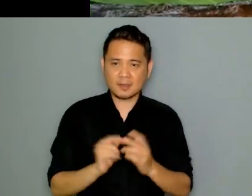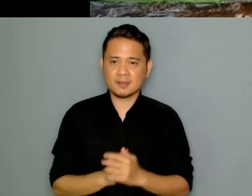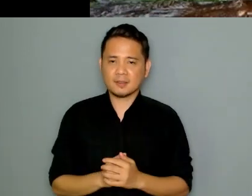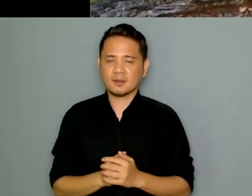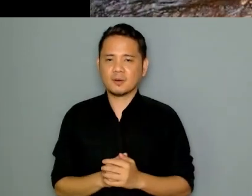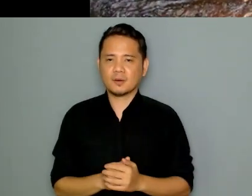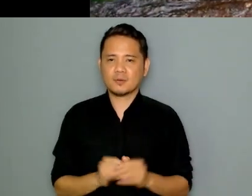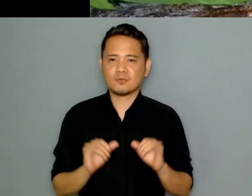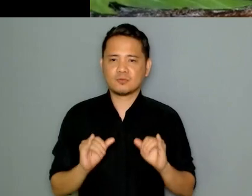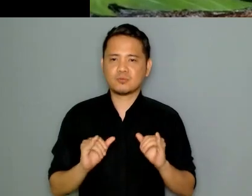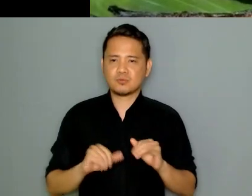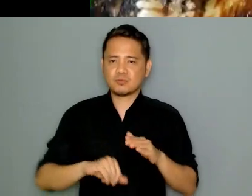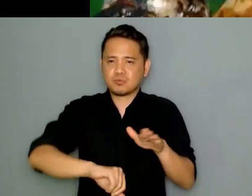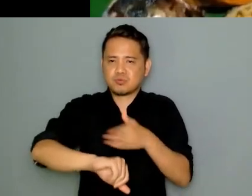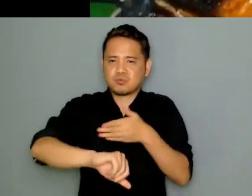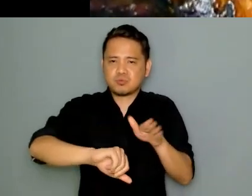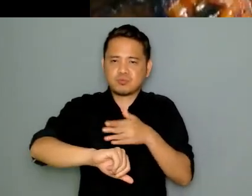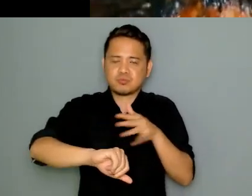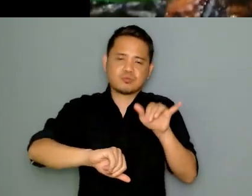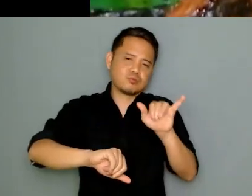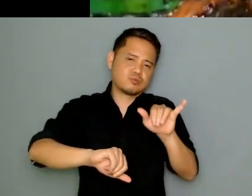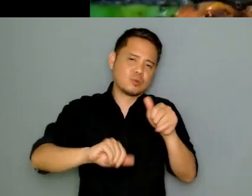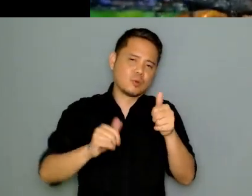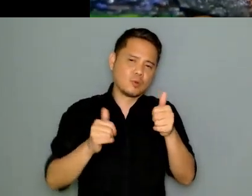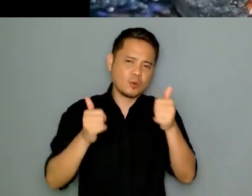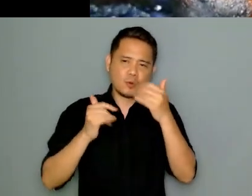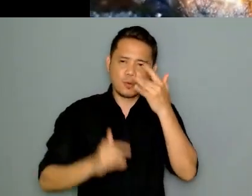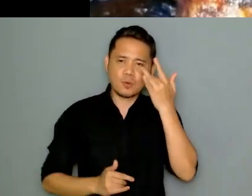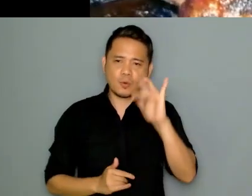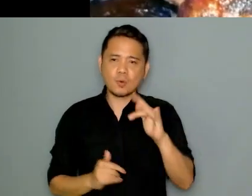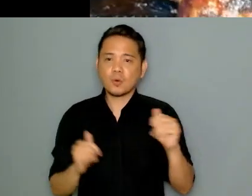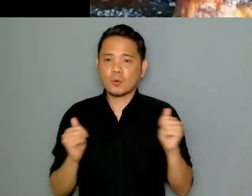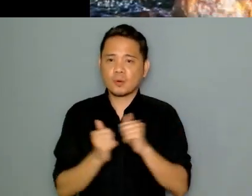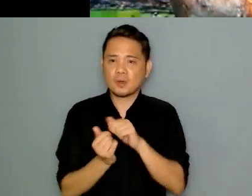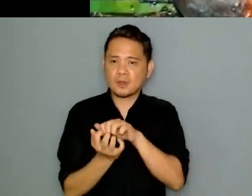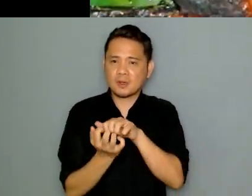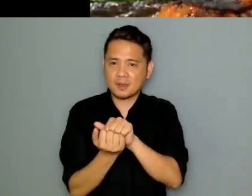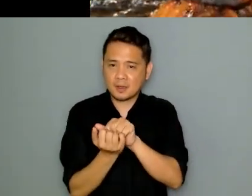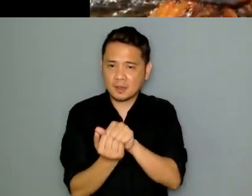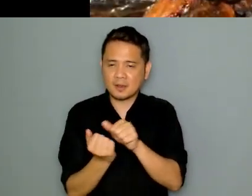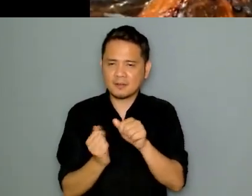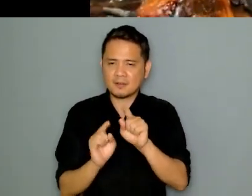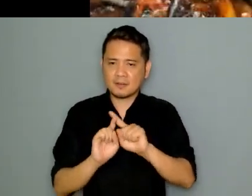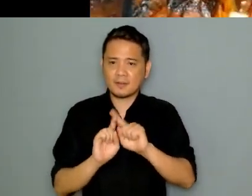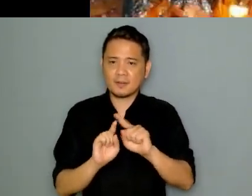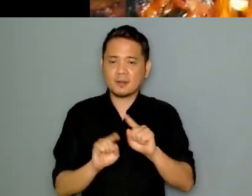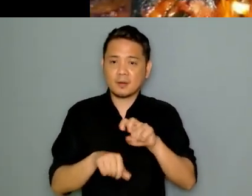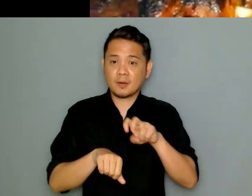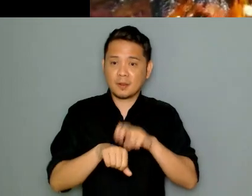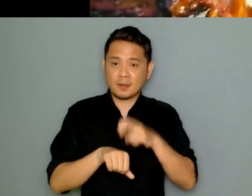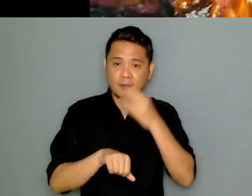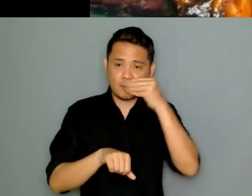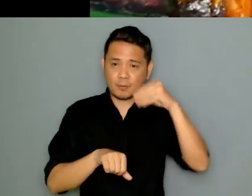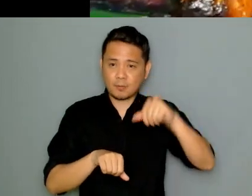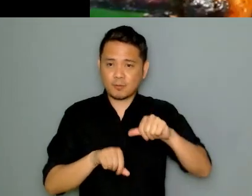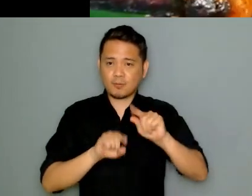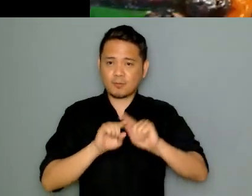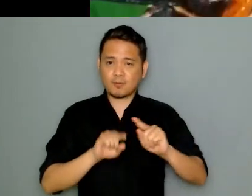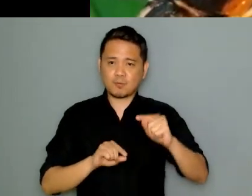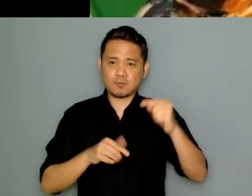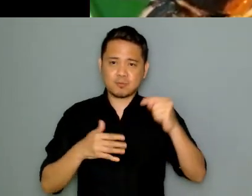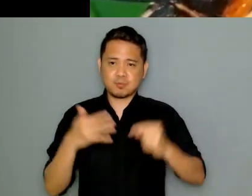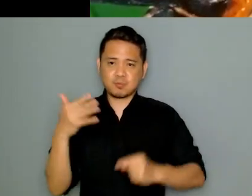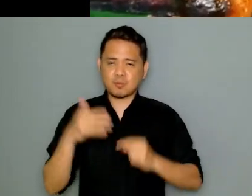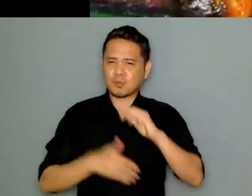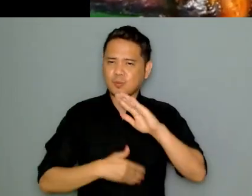na inihaw na luto, pero masarap din siya ng ginataan. At makikita ninyo ang ating mga baby potato, kamatis, lahat yan po ay naluto